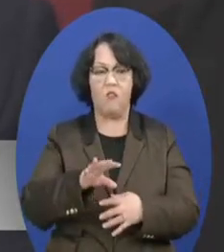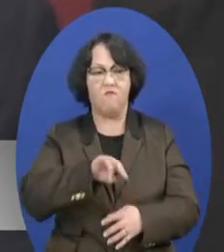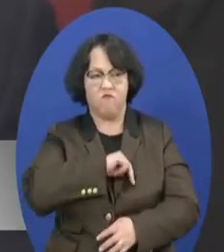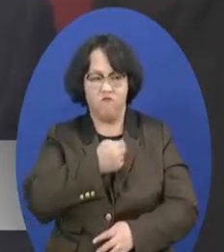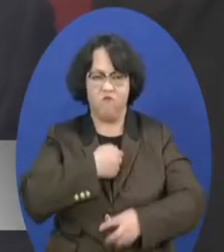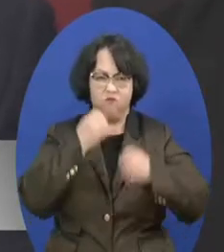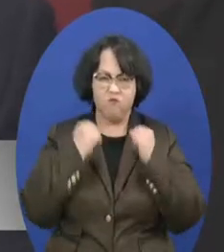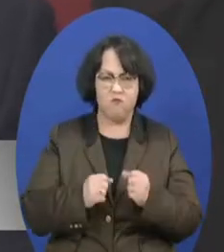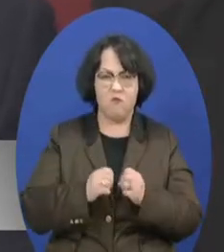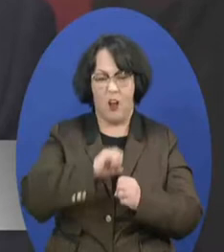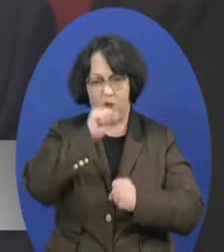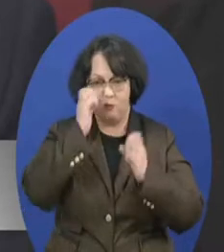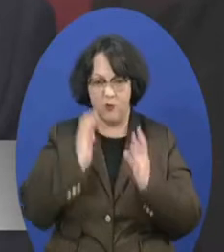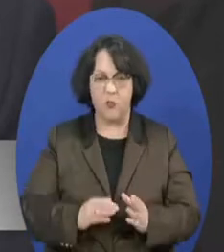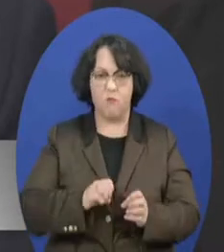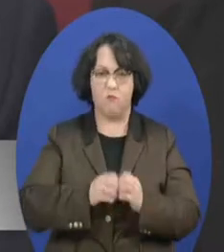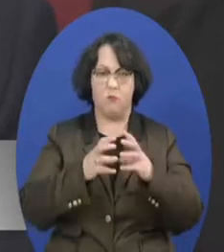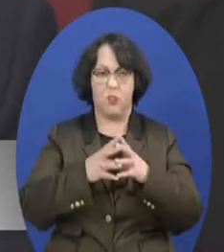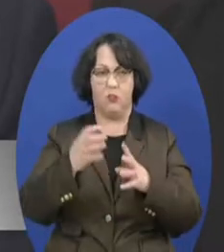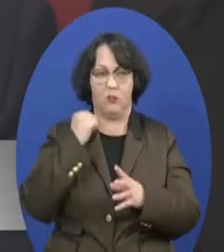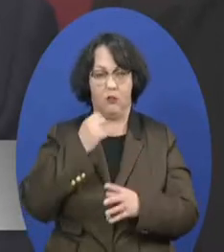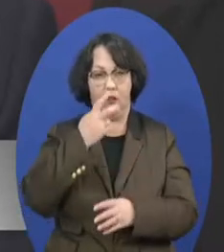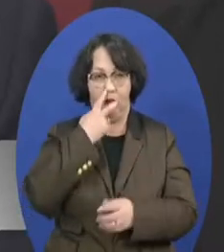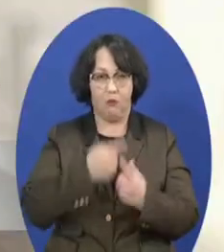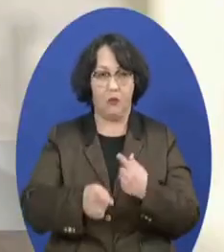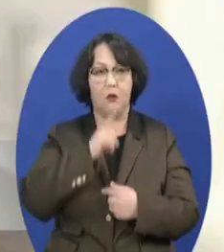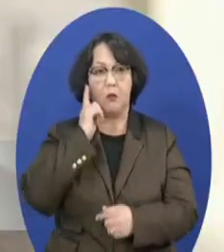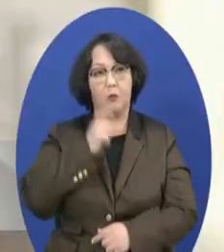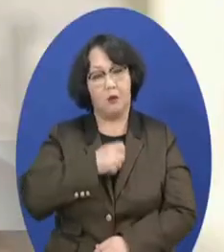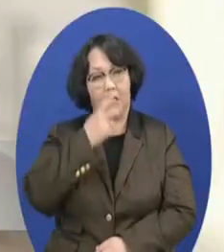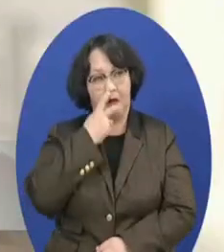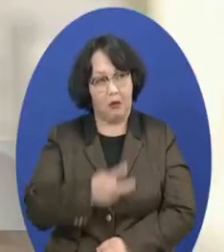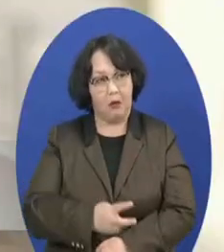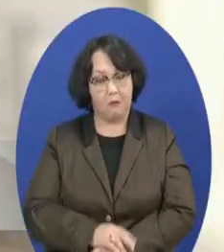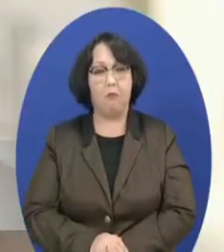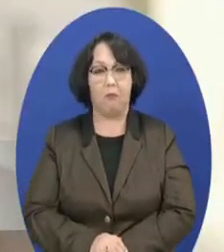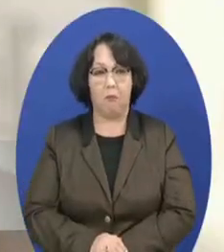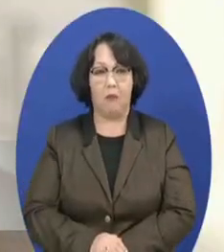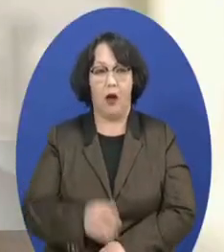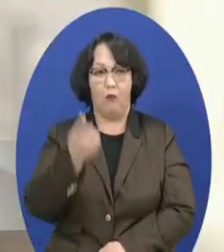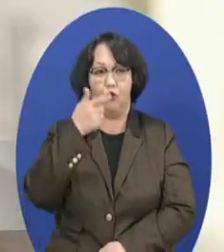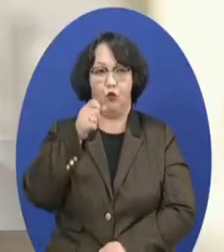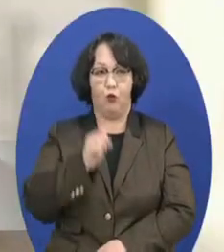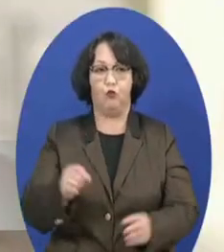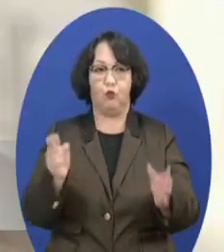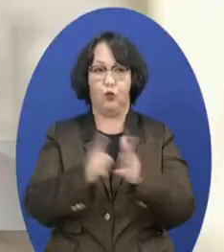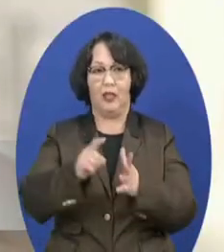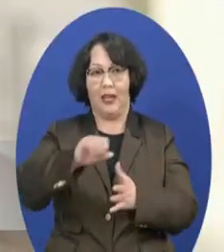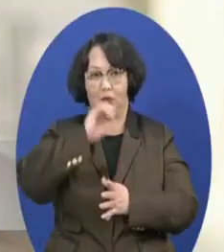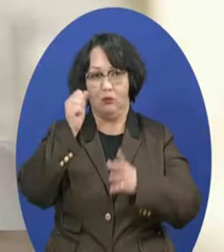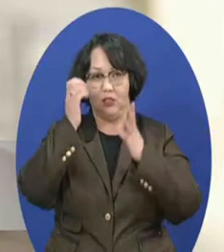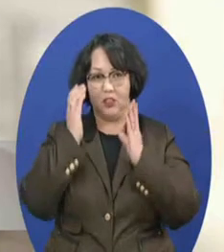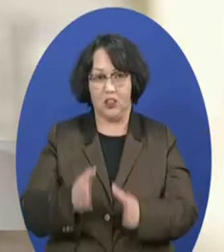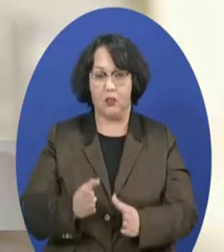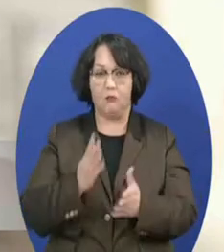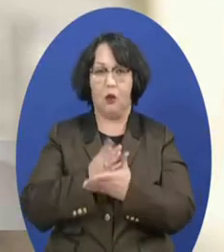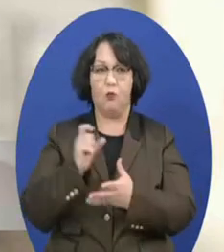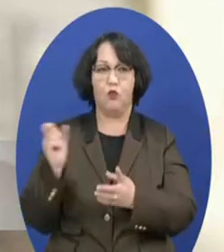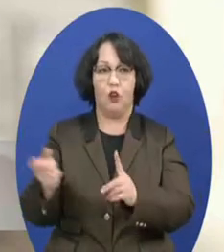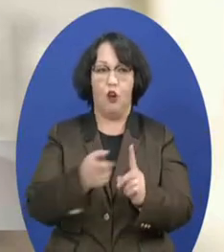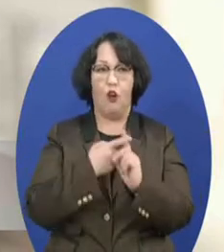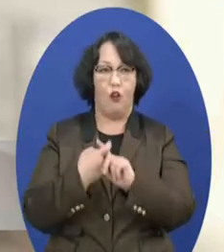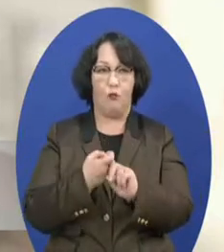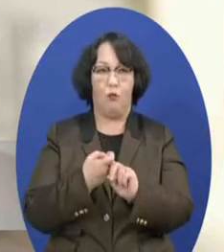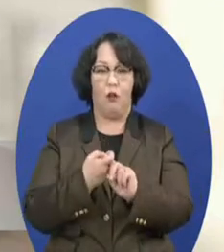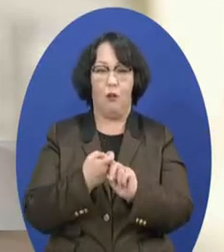тулаад шийдэж чаддаг юм байна л гэж боддог шүү дээ. Залууны үед тийм. Хамгийн гол одоо чухал асуудлыг шийдэж байгаа хүмүүсээ хоорондоо уялдаагаа өслөөд утааг